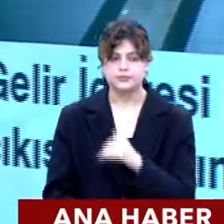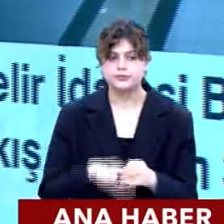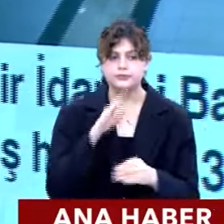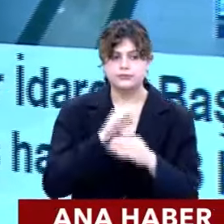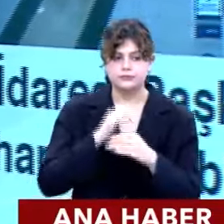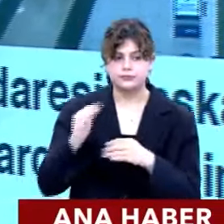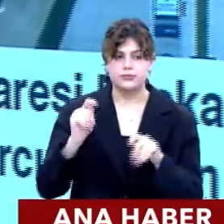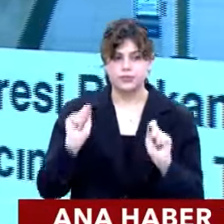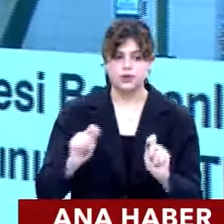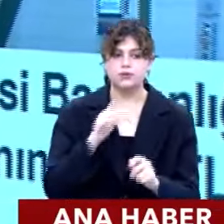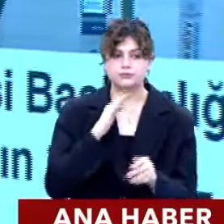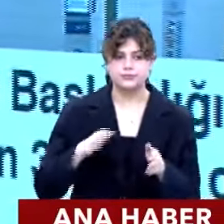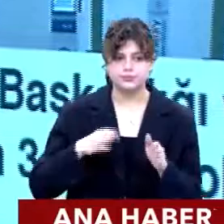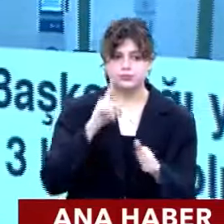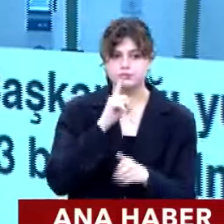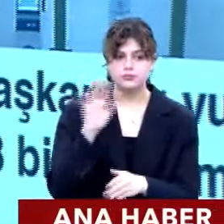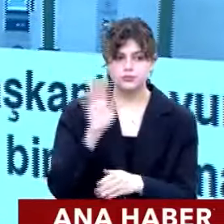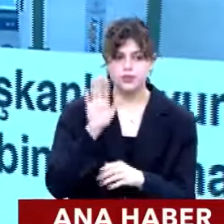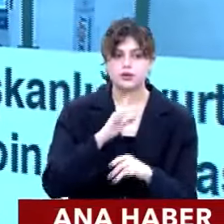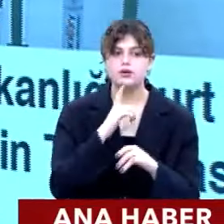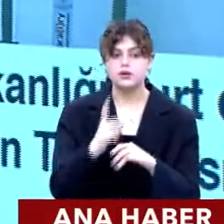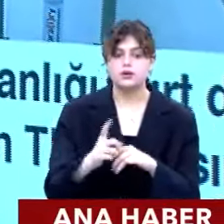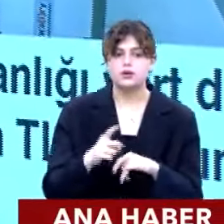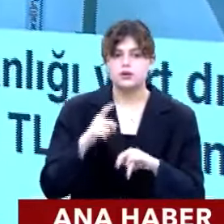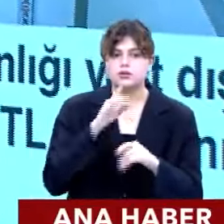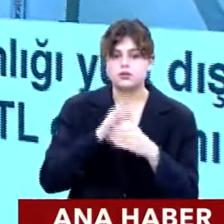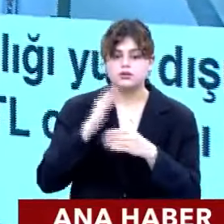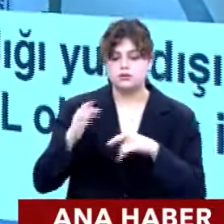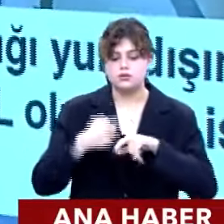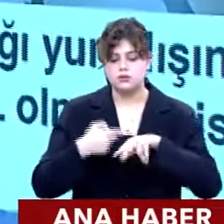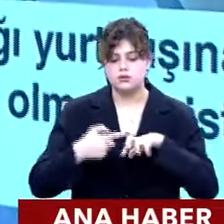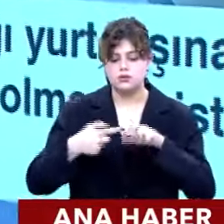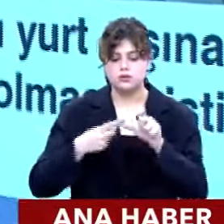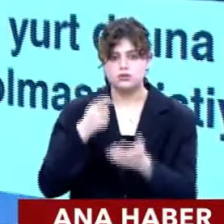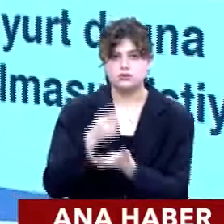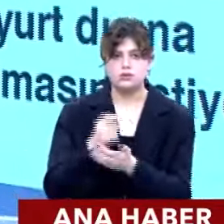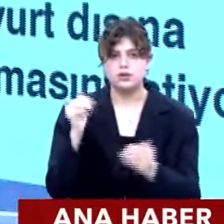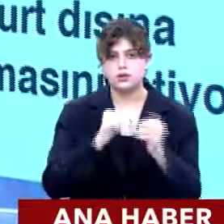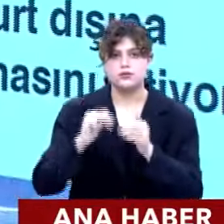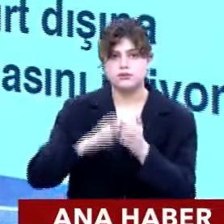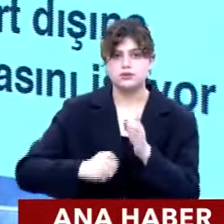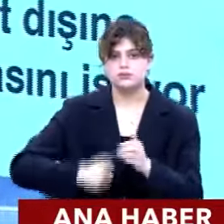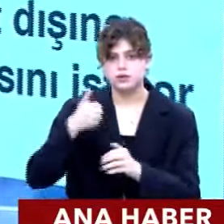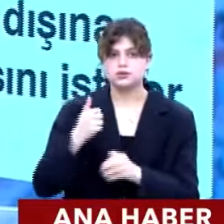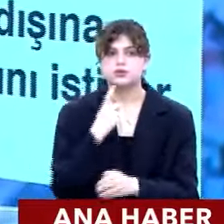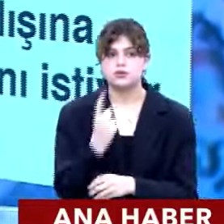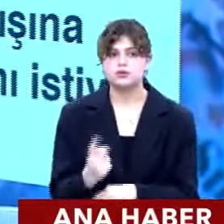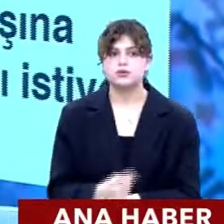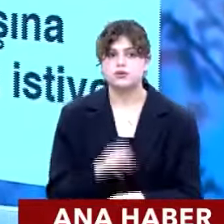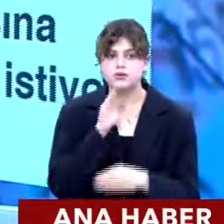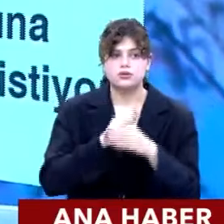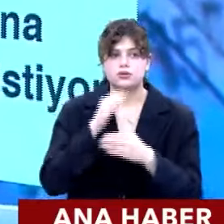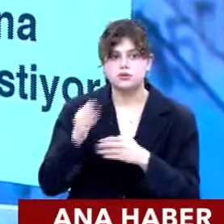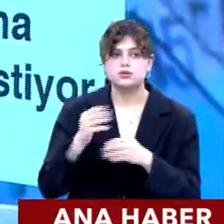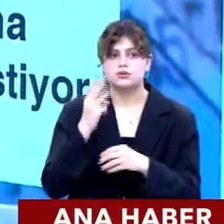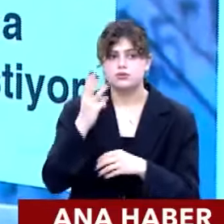yurt dışına çıkan yolcu 150 liralık yurt dışı çıkış harcını ödüyor. Fakat Gelir Dersi Başkanlığı yurt